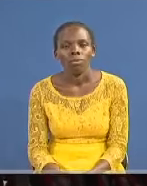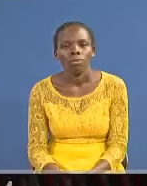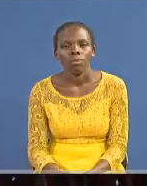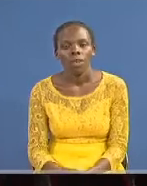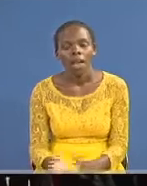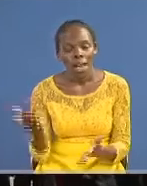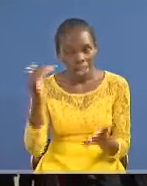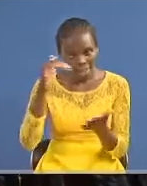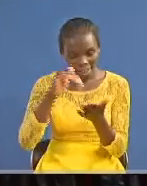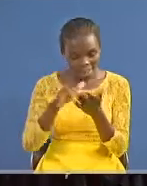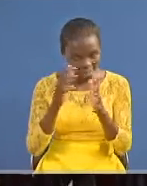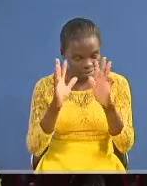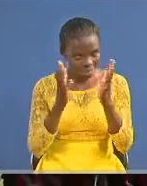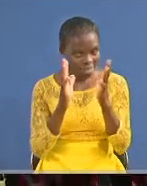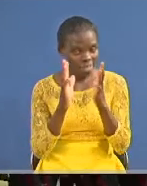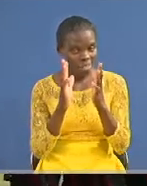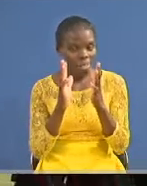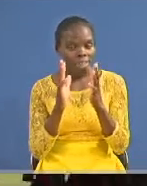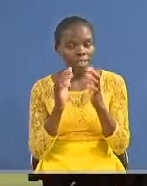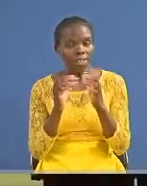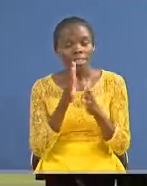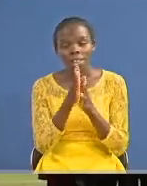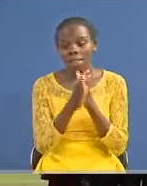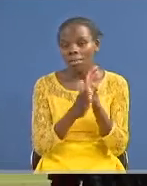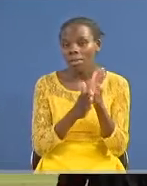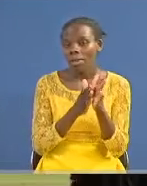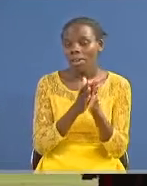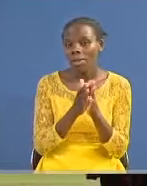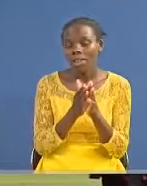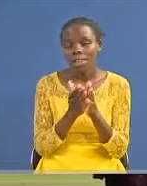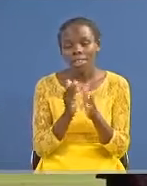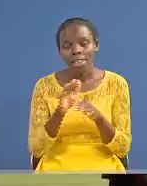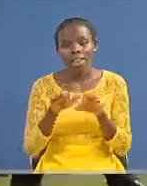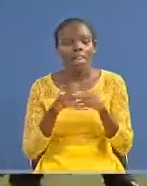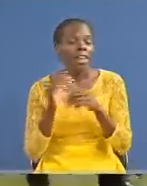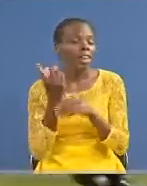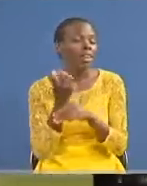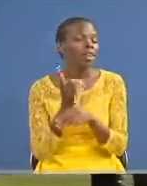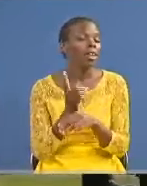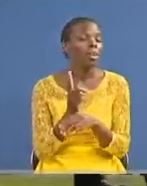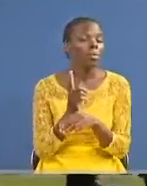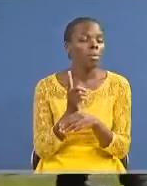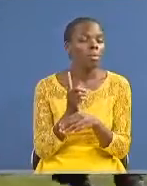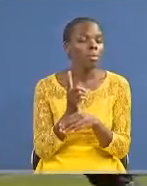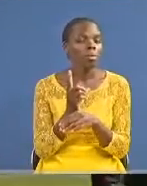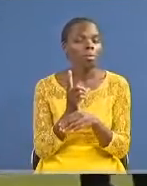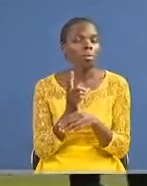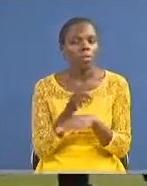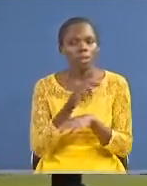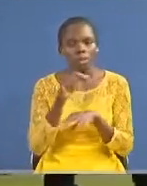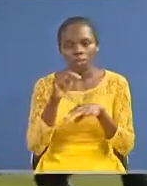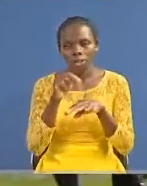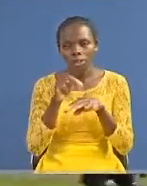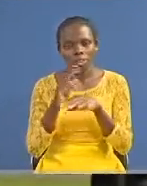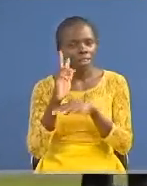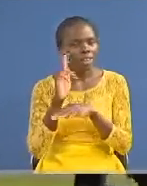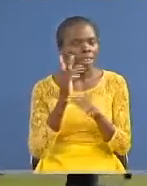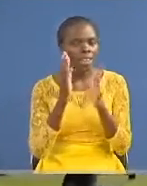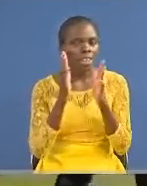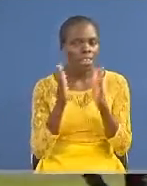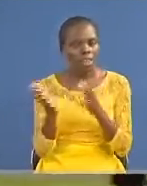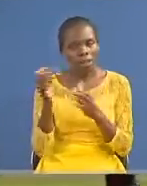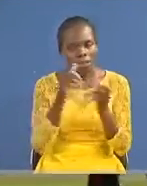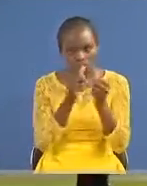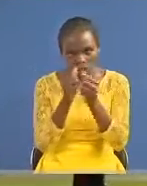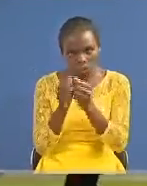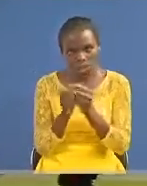Kwa mara nyingine, sherehe za Jamhuri ambazo zimeandaliwa katika uga wa Nyayo hapa jijini Nairobi zimeashiria umoja wa taifa, huku Kenya wakijumuika kwa